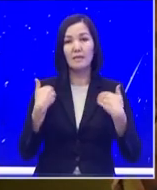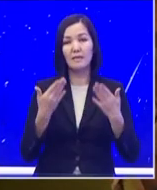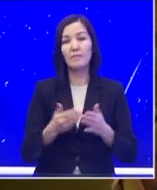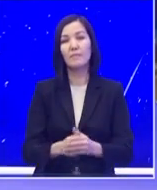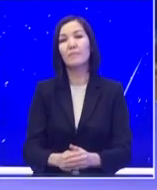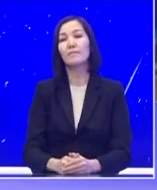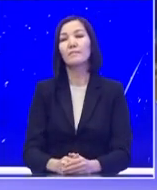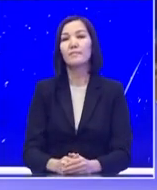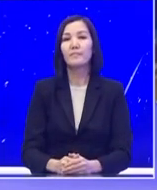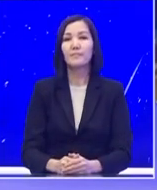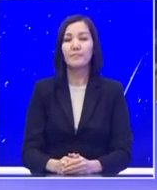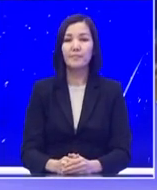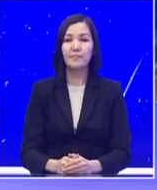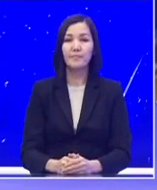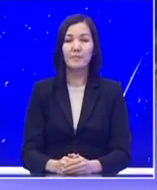келеді.